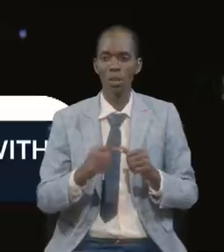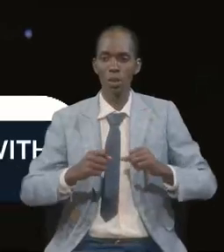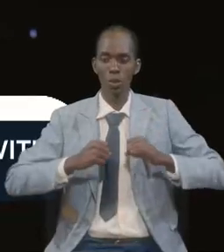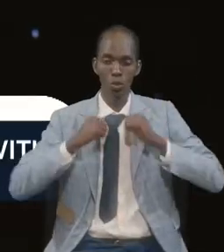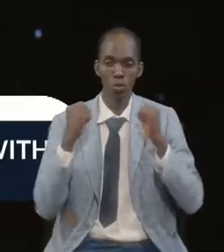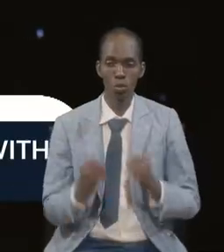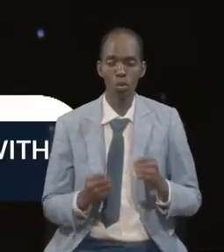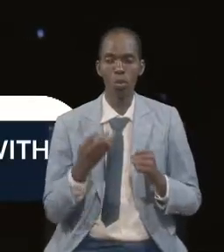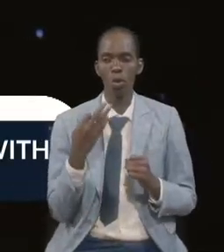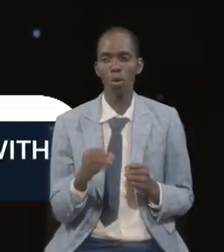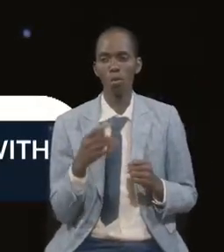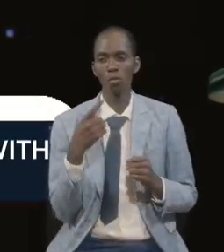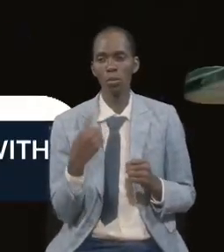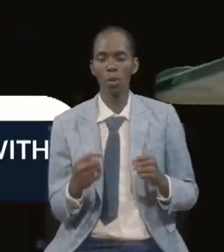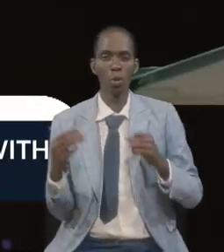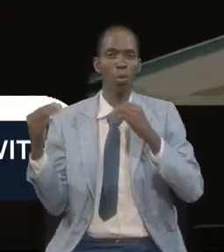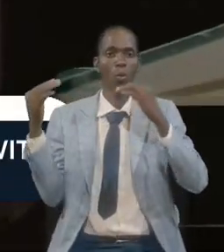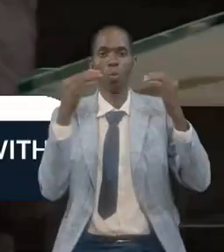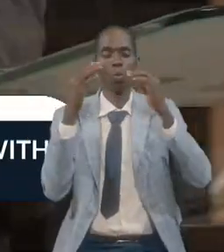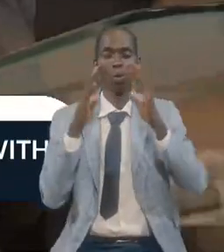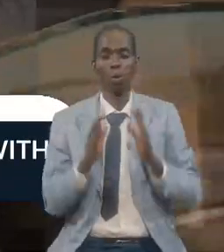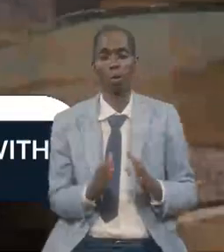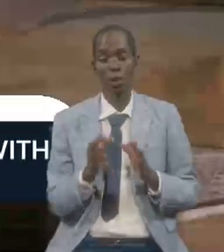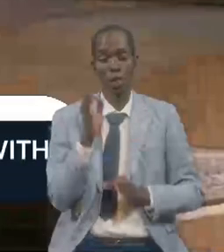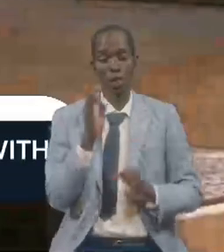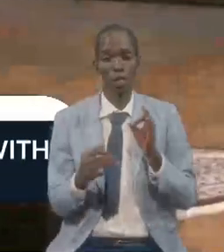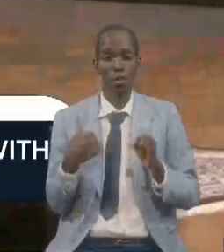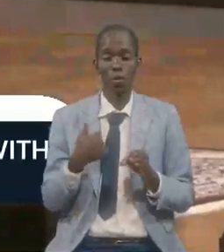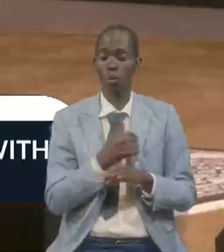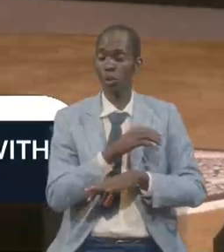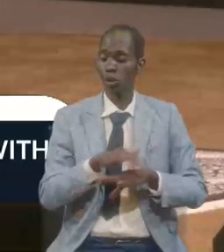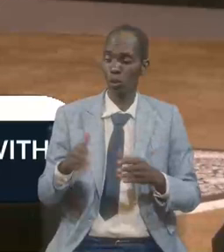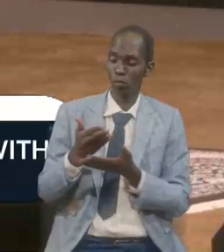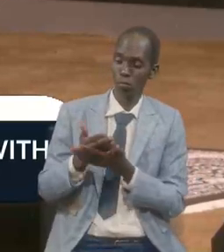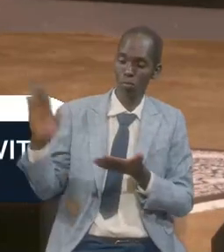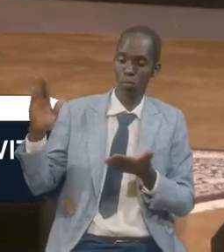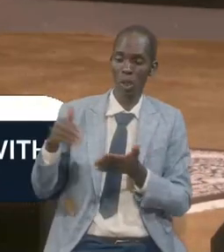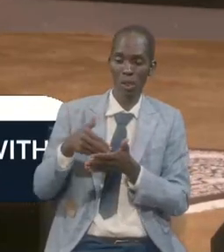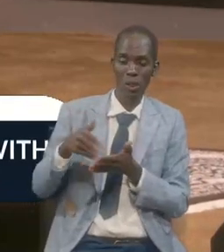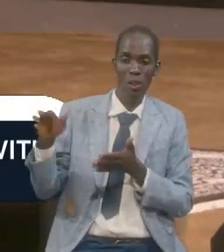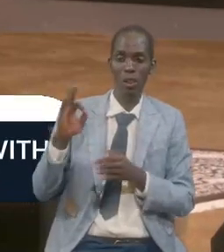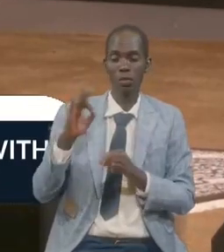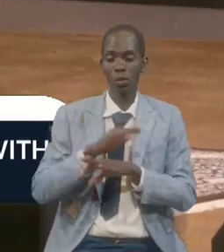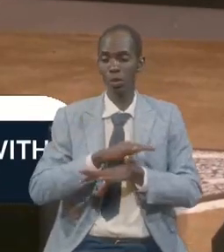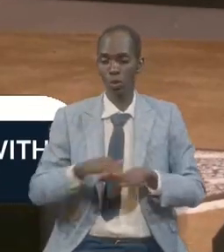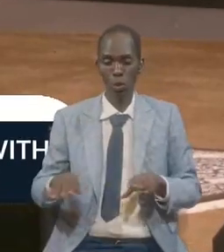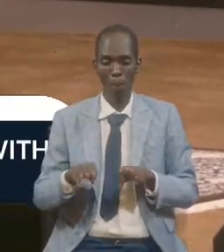du soldat. Parce que si nous ne résistons pas, si nous n'agissons pas